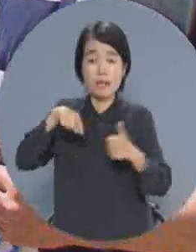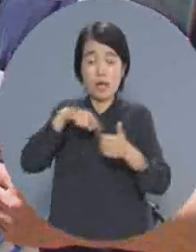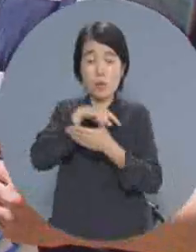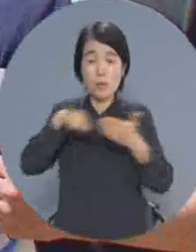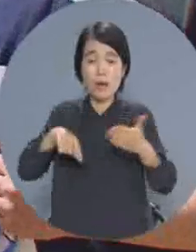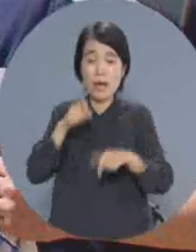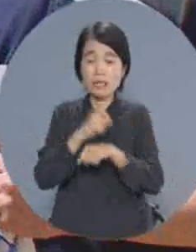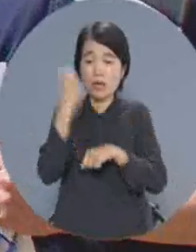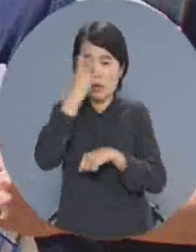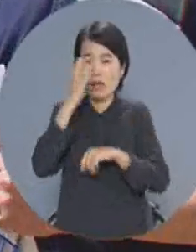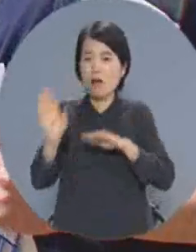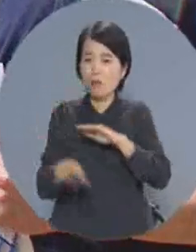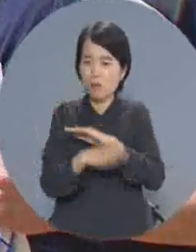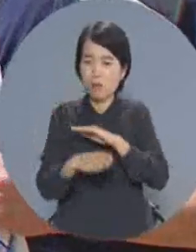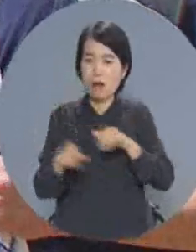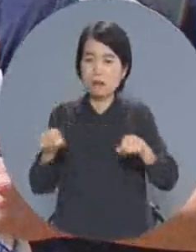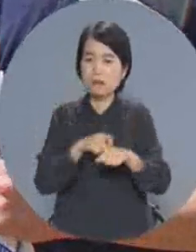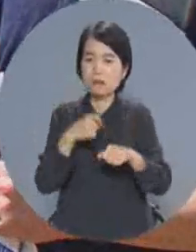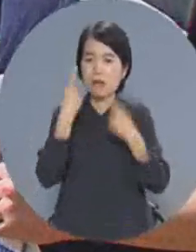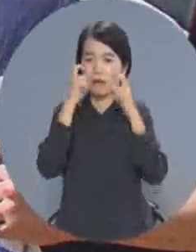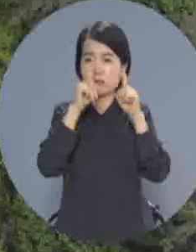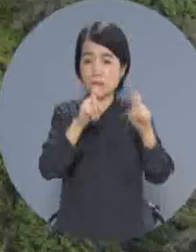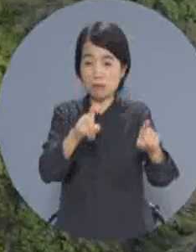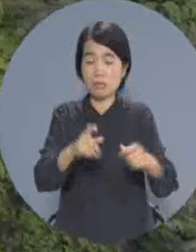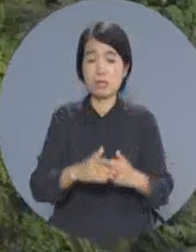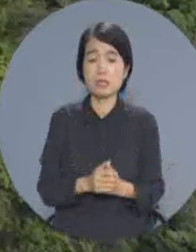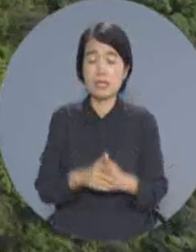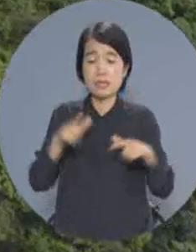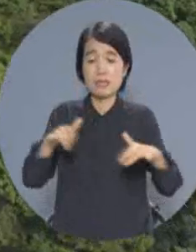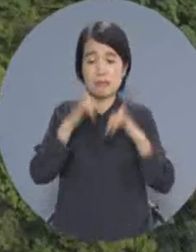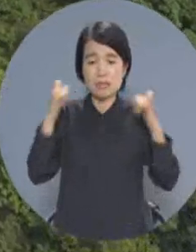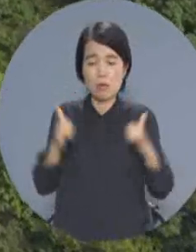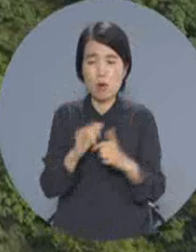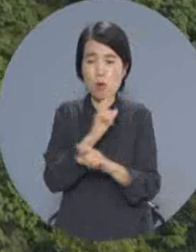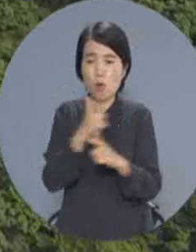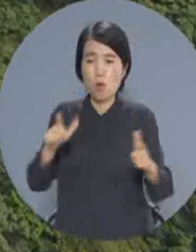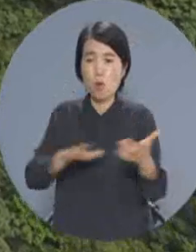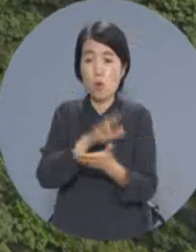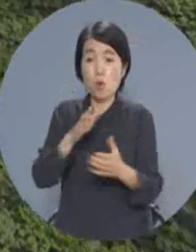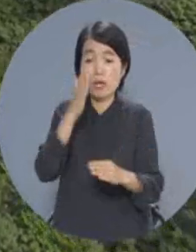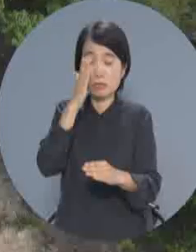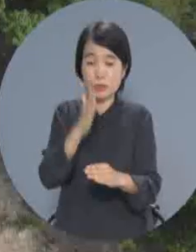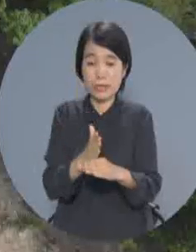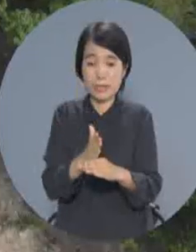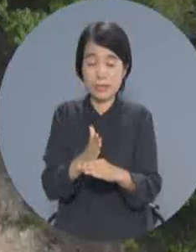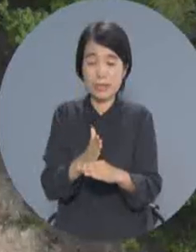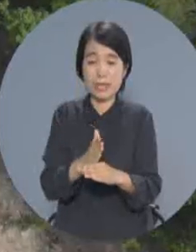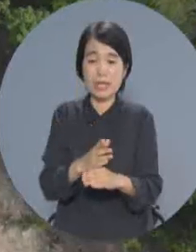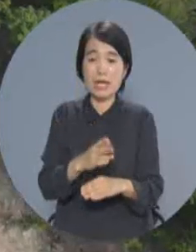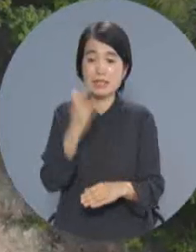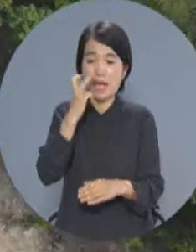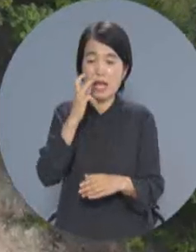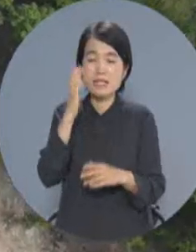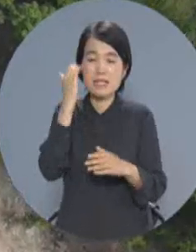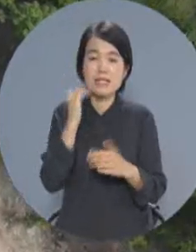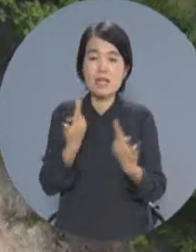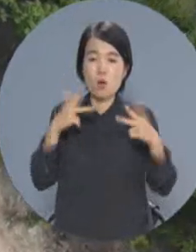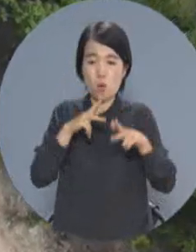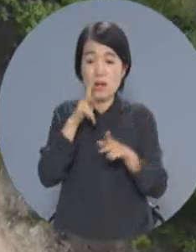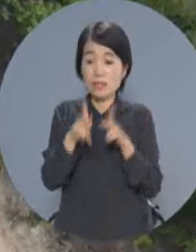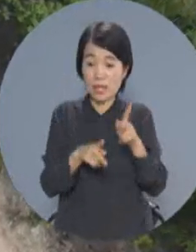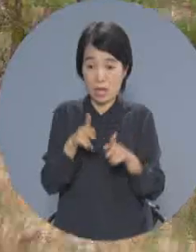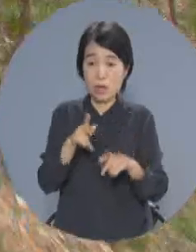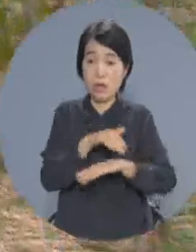행정의 관리감독 소홀, 특혜 의혹까지 지역사회 내 여러 논란의 중심에 있었던 여수 소미산 근린공원